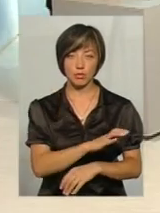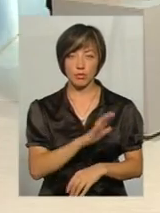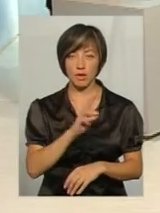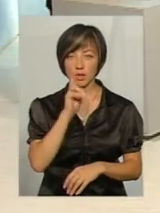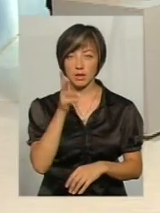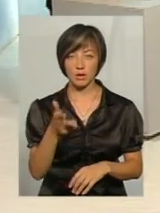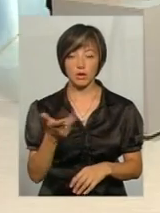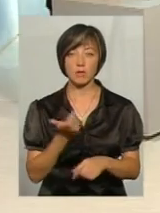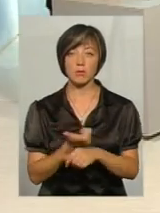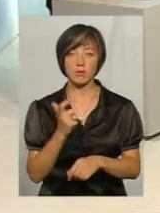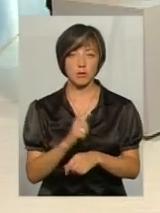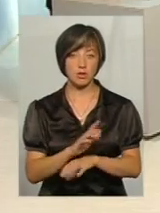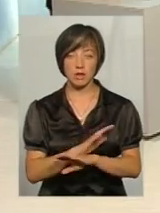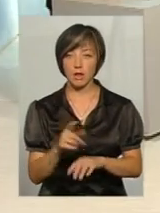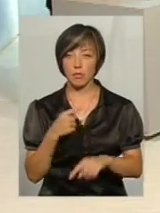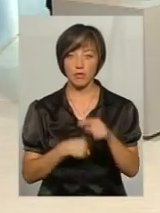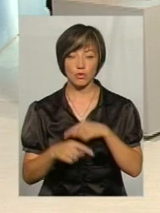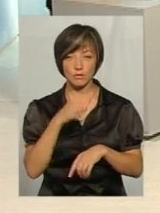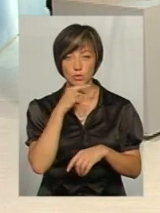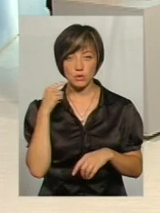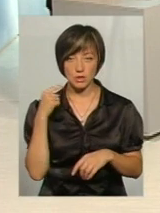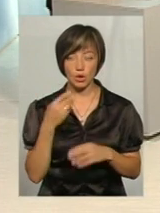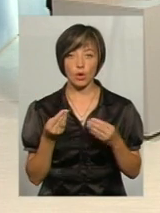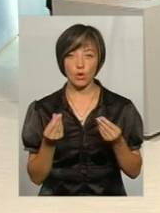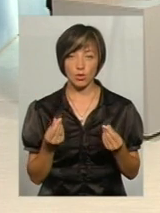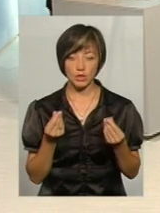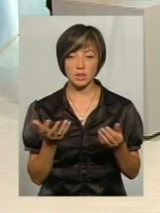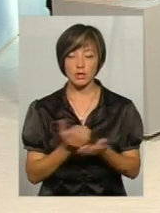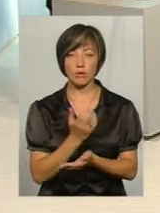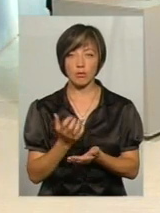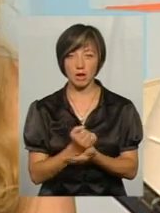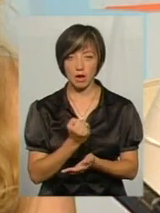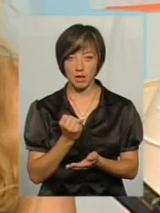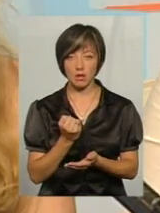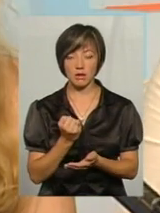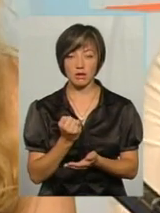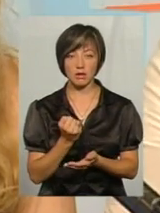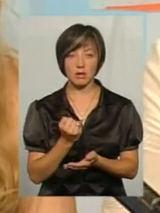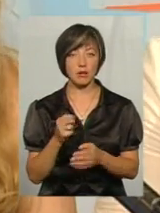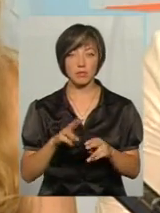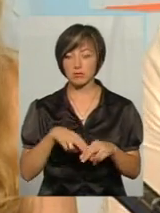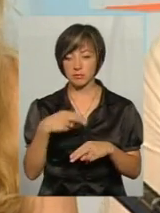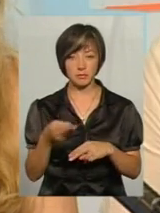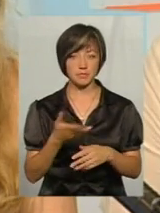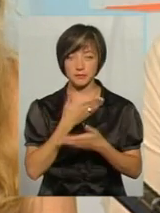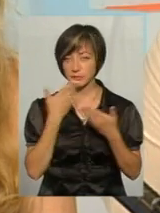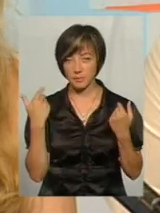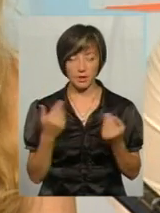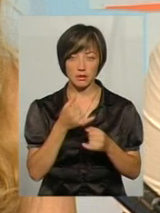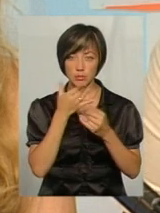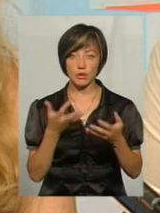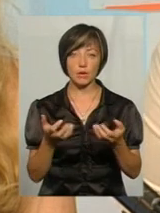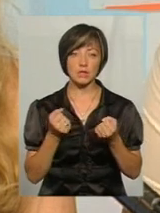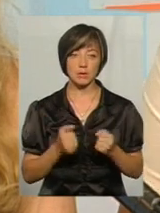3 роки. Більше вони не повернулися в Росію, тобто гроші, які вони заробляли, їм не видали, вони не змогли їх